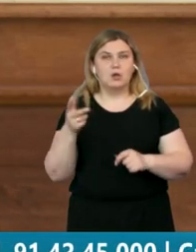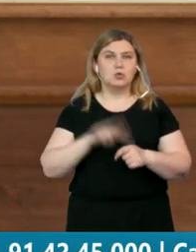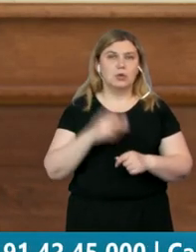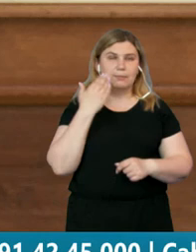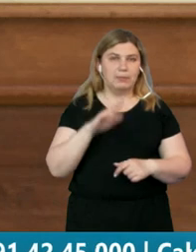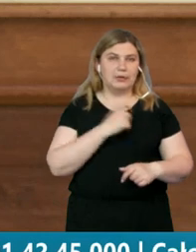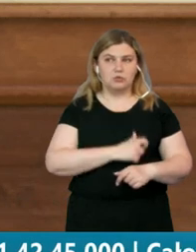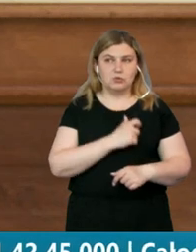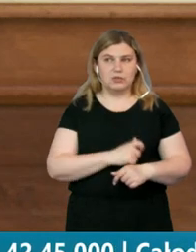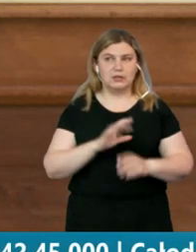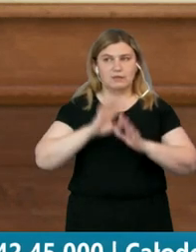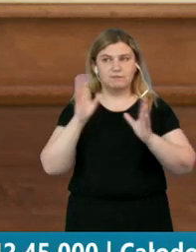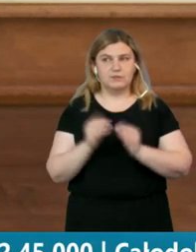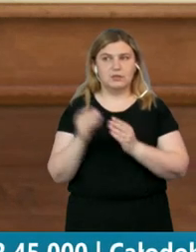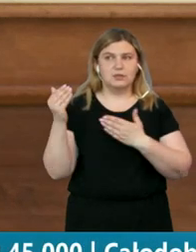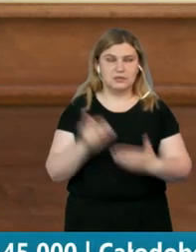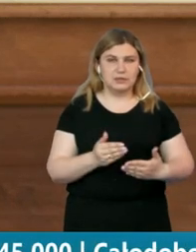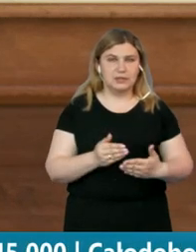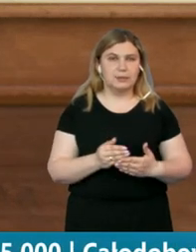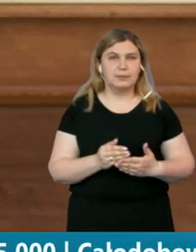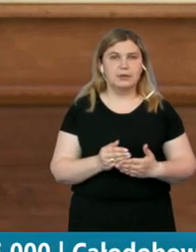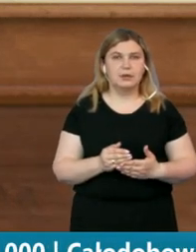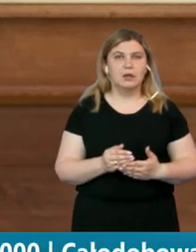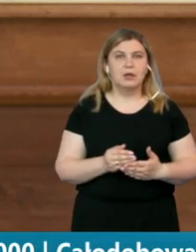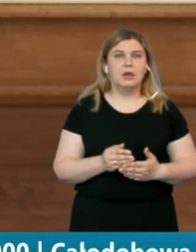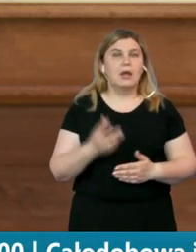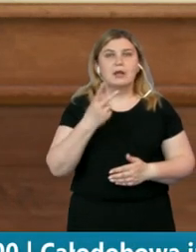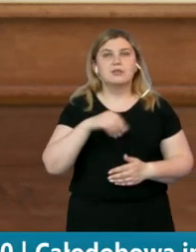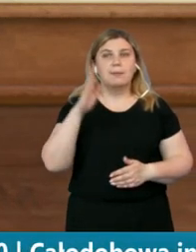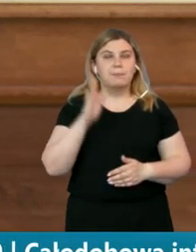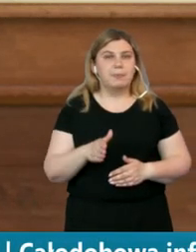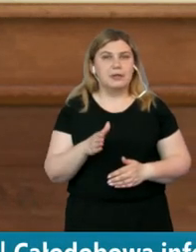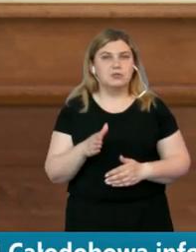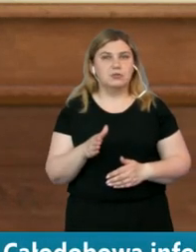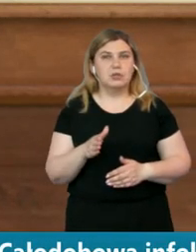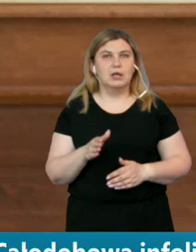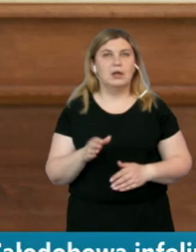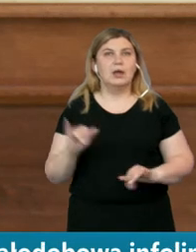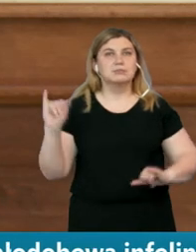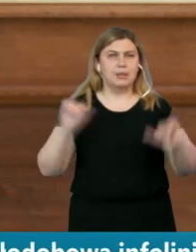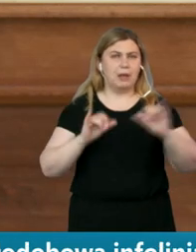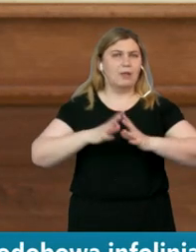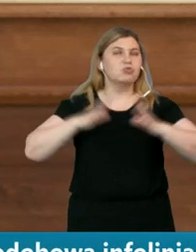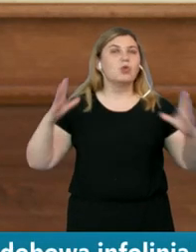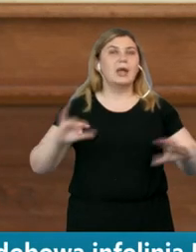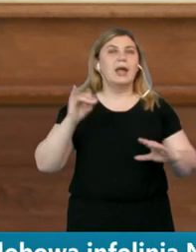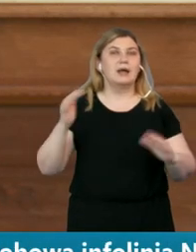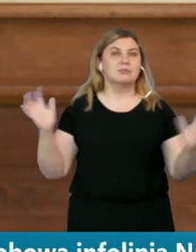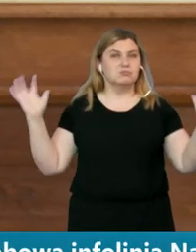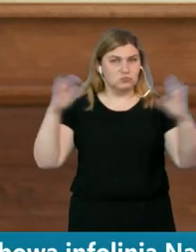serdecznie wszystkich zapraszam. No nie będzie to tak wielki event jak zlot,